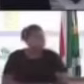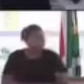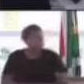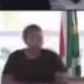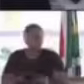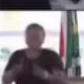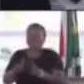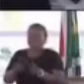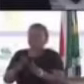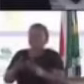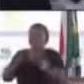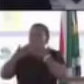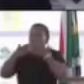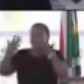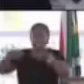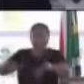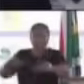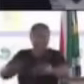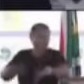ngibonge kakhulu